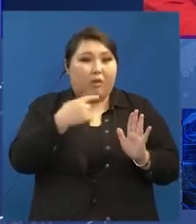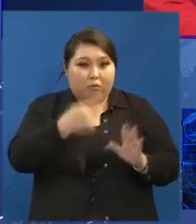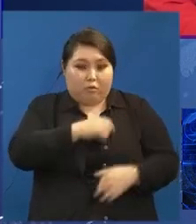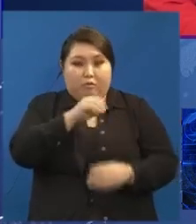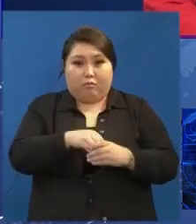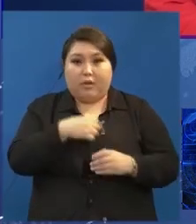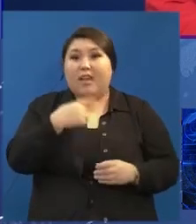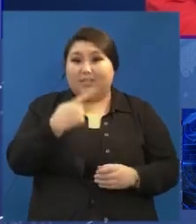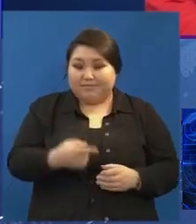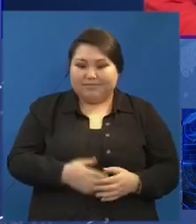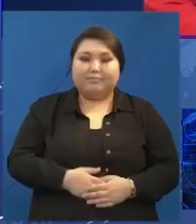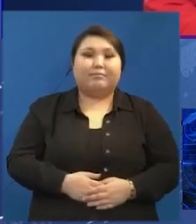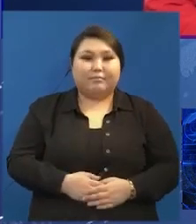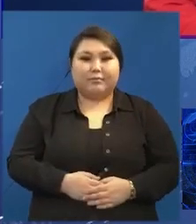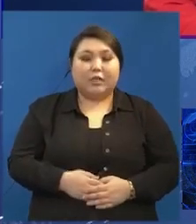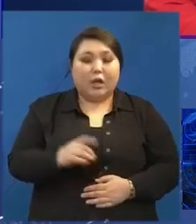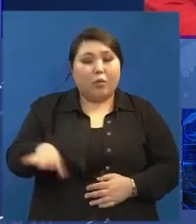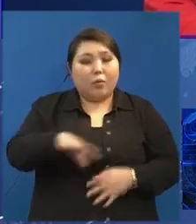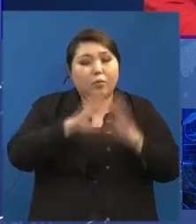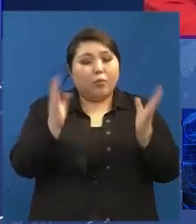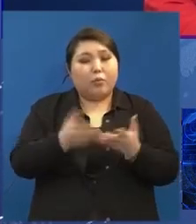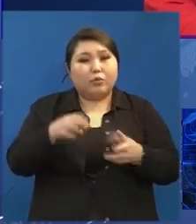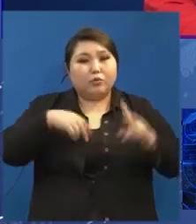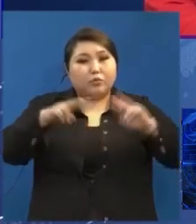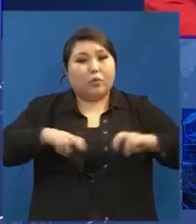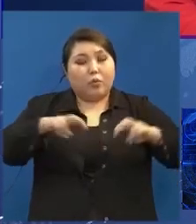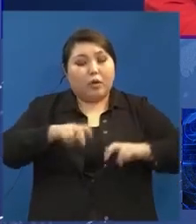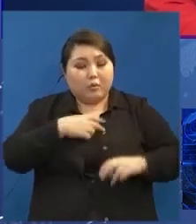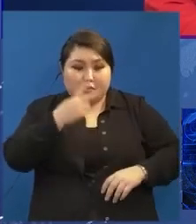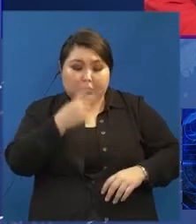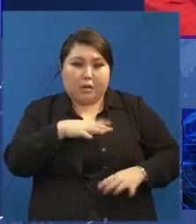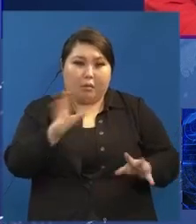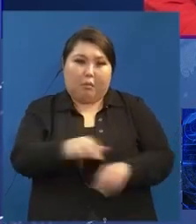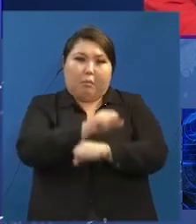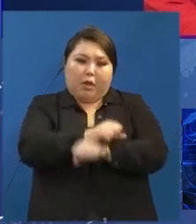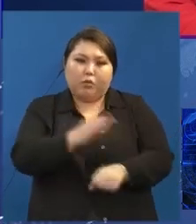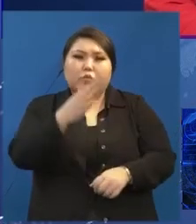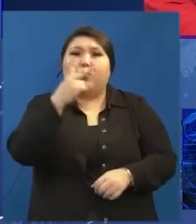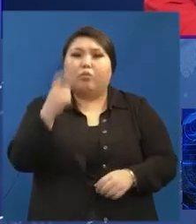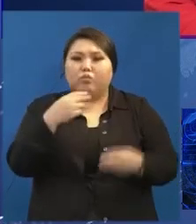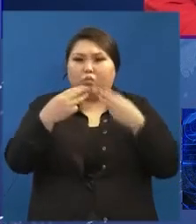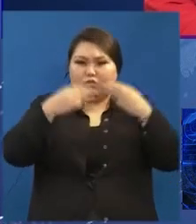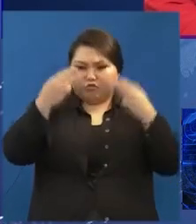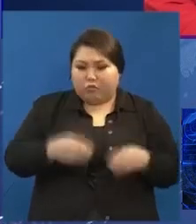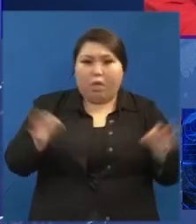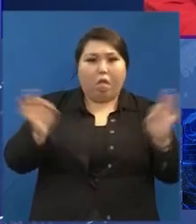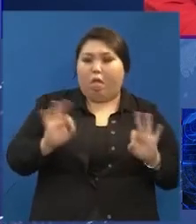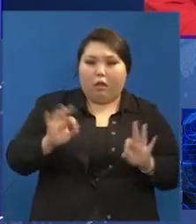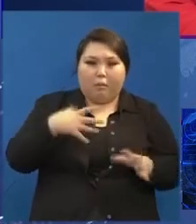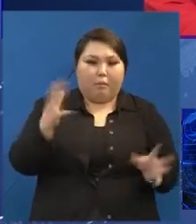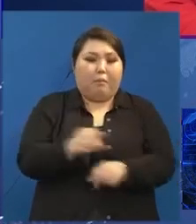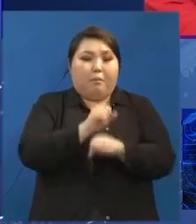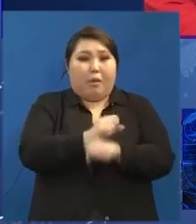Тэгэхээр энэ бүх судалгааг үзэхээр энэ баривчлсан шүүхийн шийдвэргүй баривчлсан